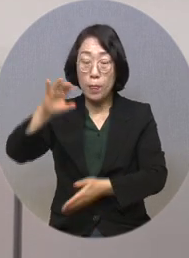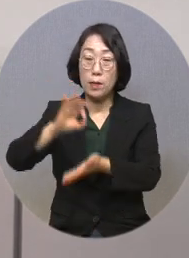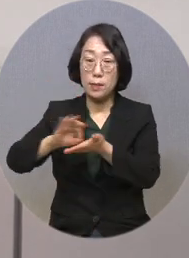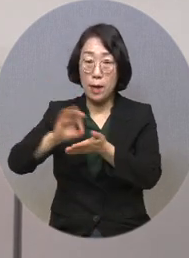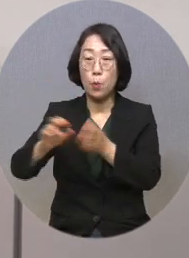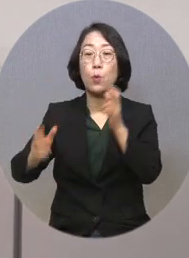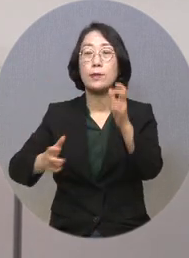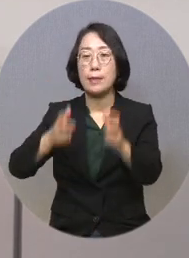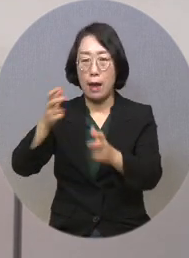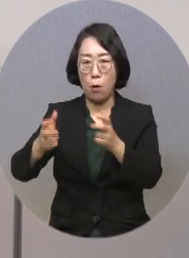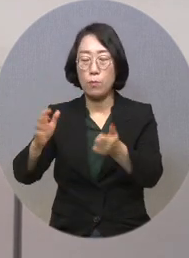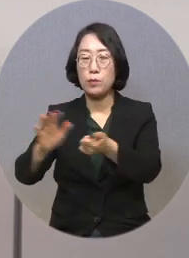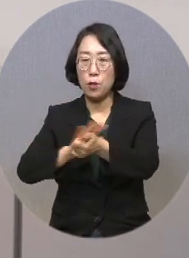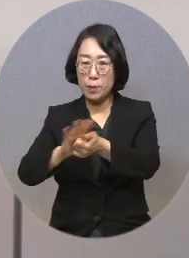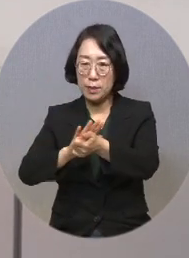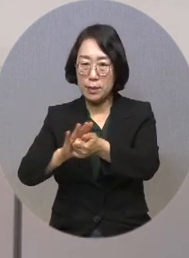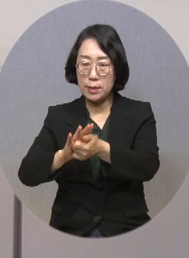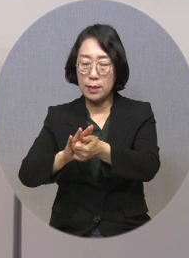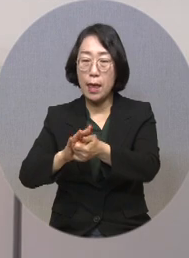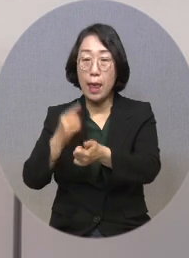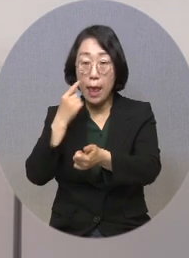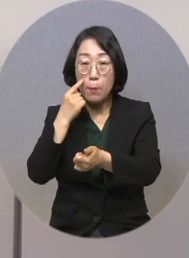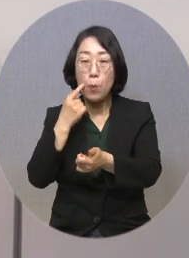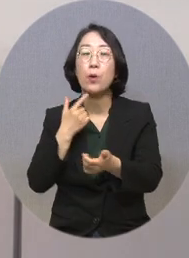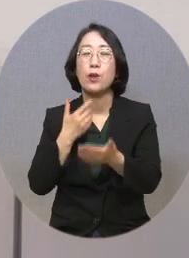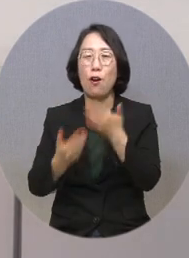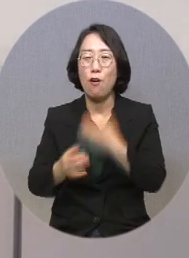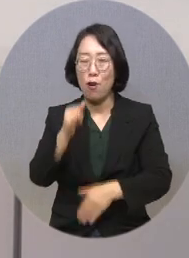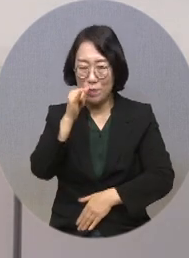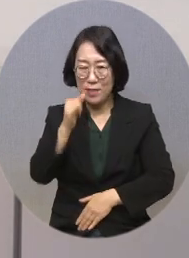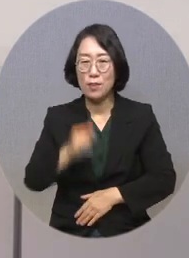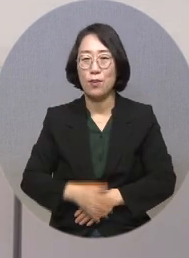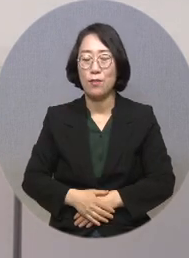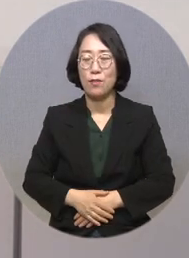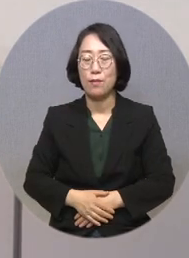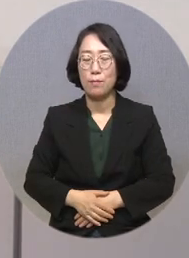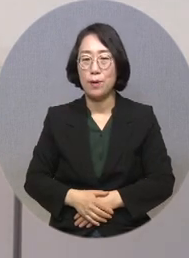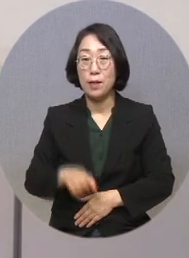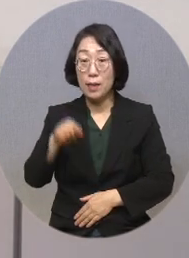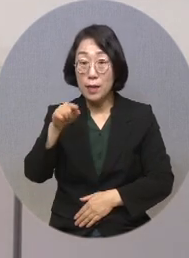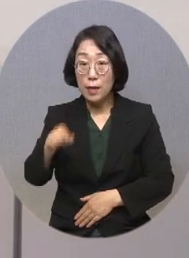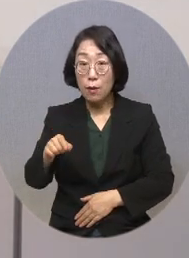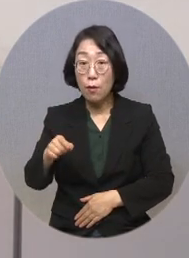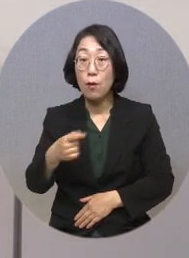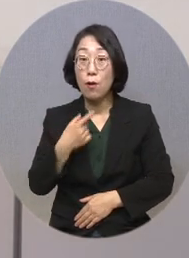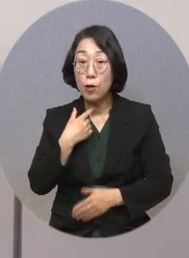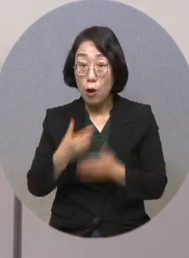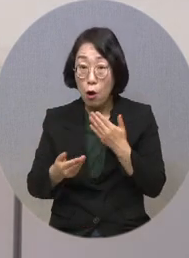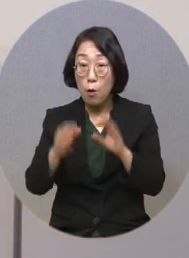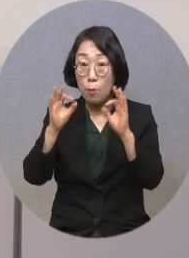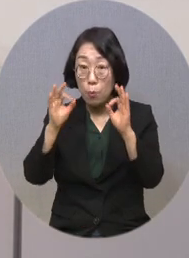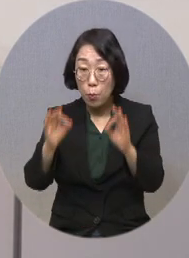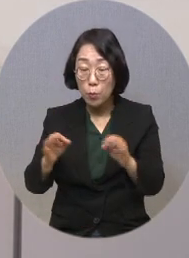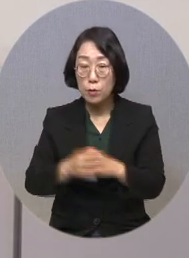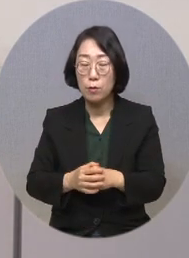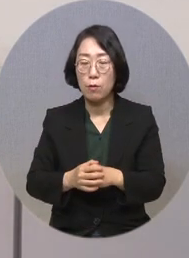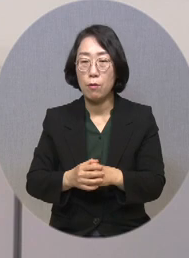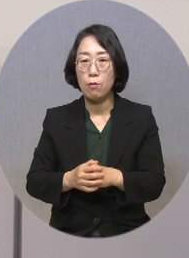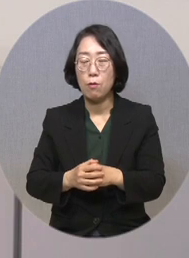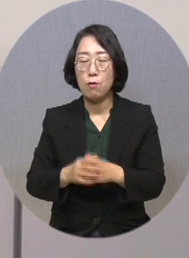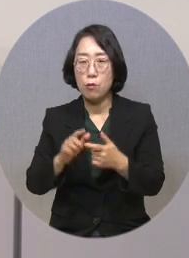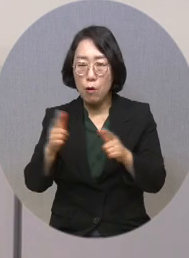사업을 서비스를 해본 경험이 있습니다. 이러한 것들 지켜본 저로서는 기본 인프라 구축은